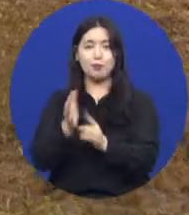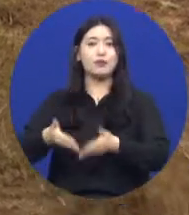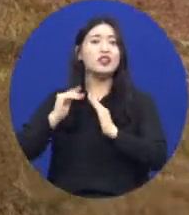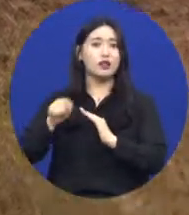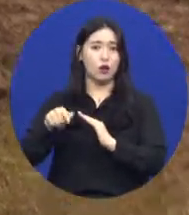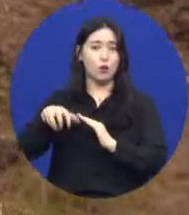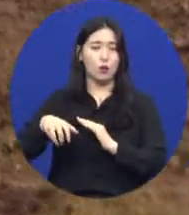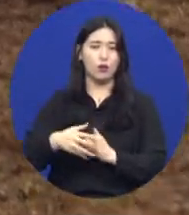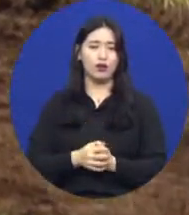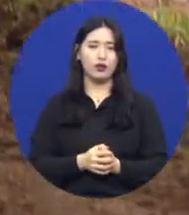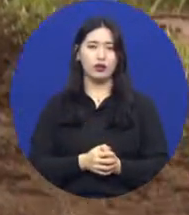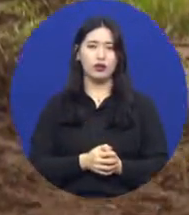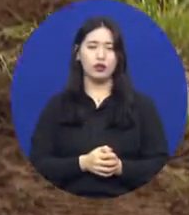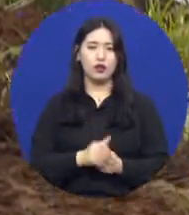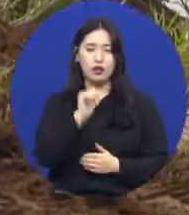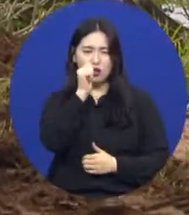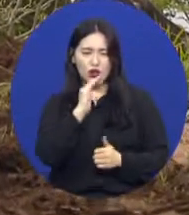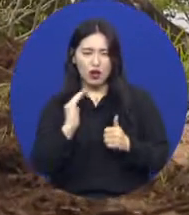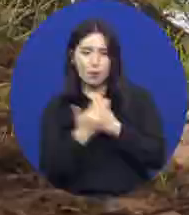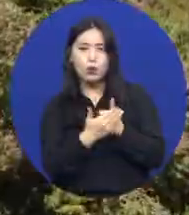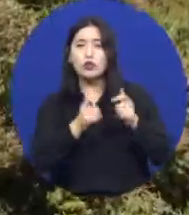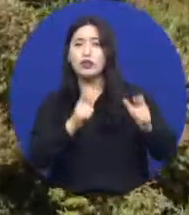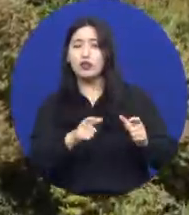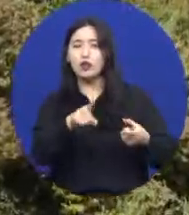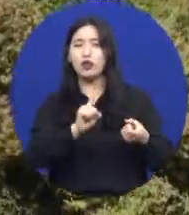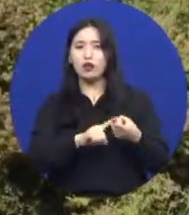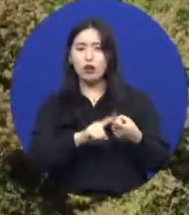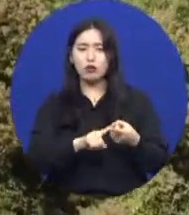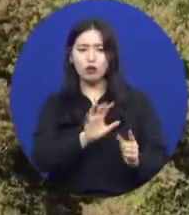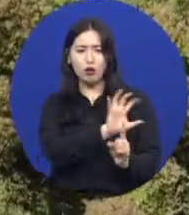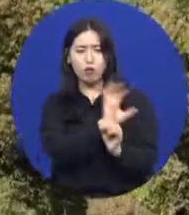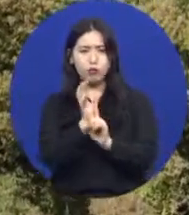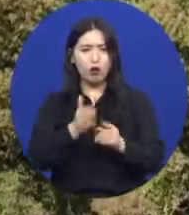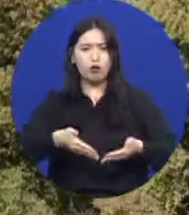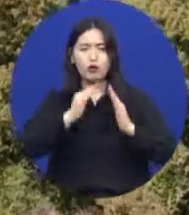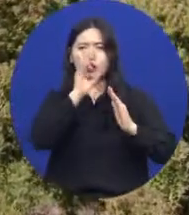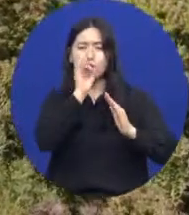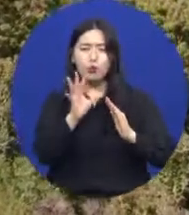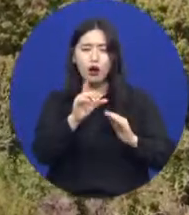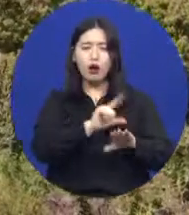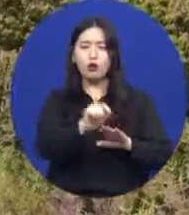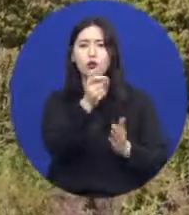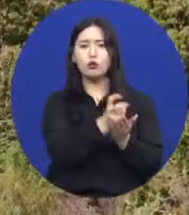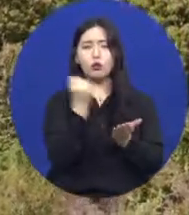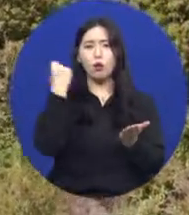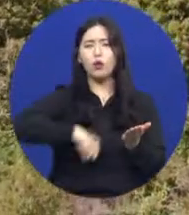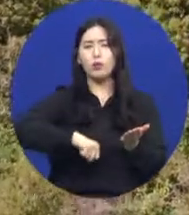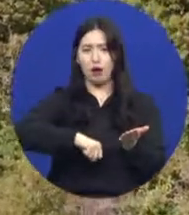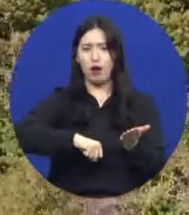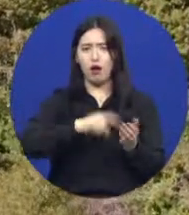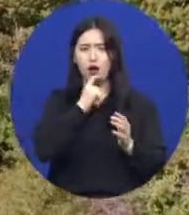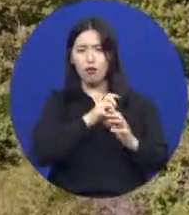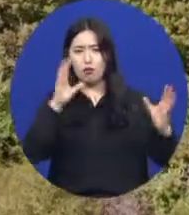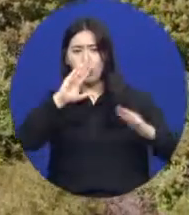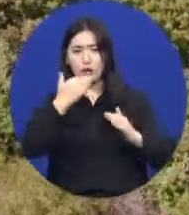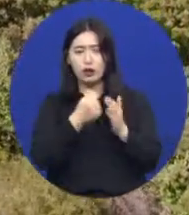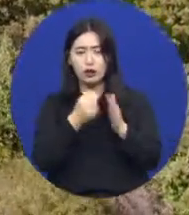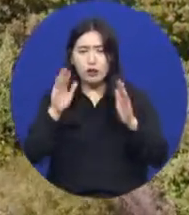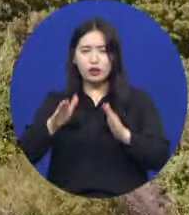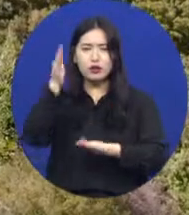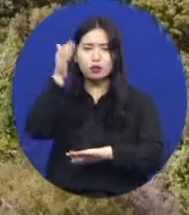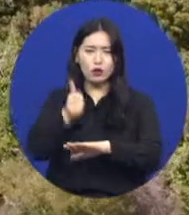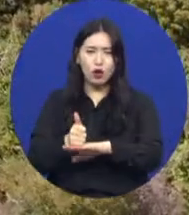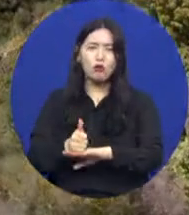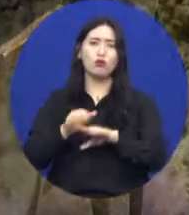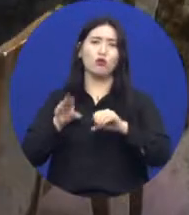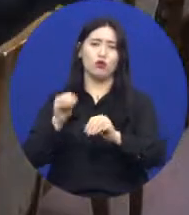시설. 절대 보전 지역인 오름에 무선 설비를 설치할 수 없다는 조례 위반 논란이 일면서 결국 공사가